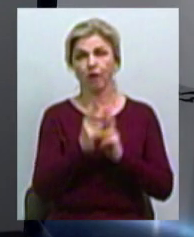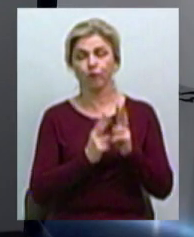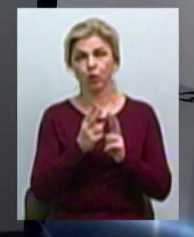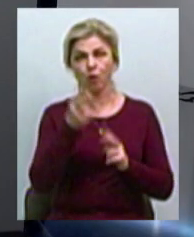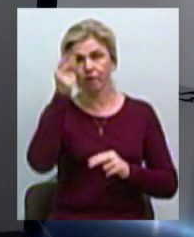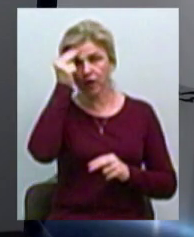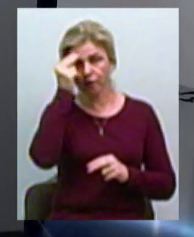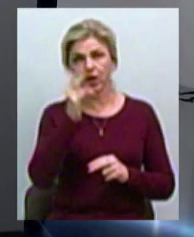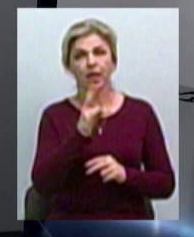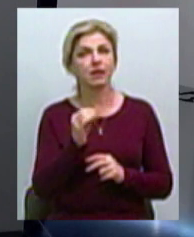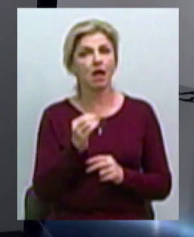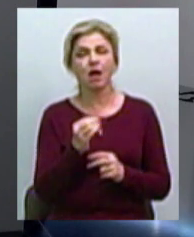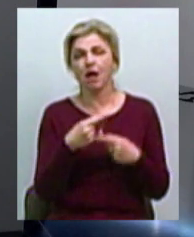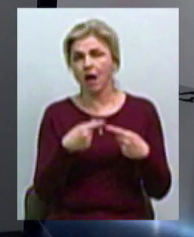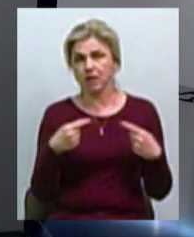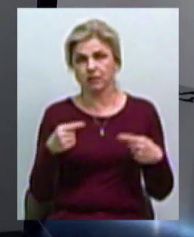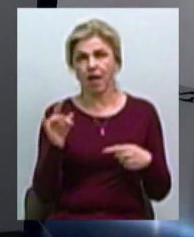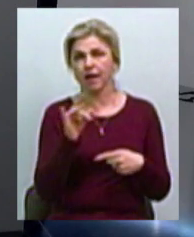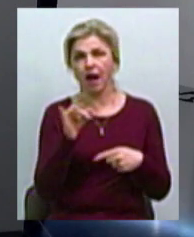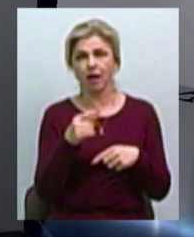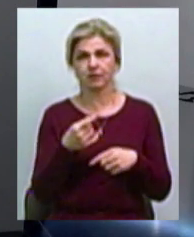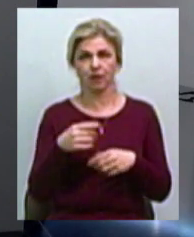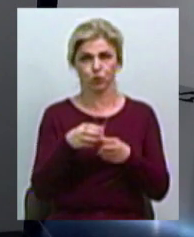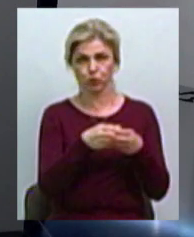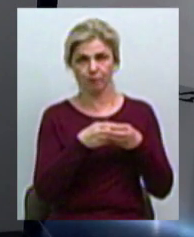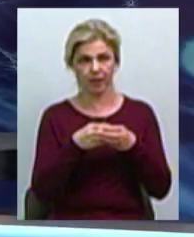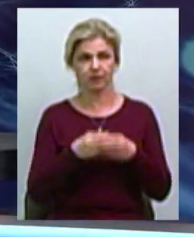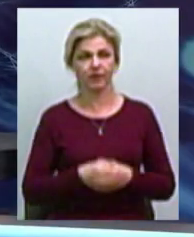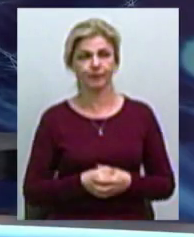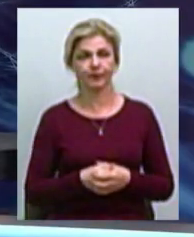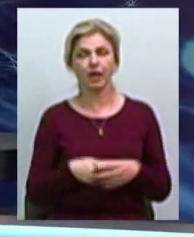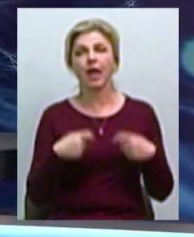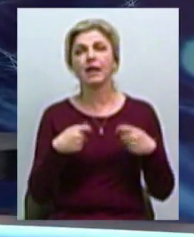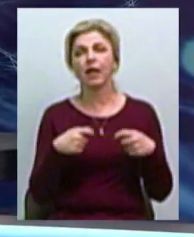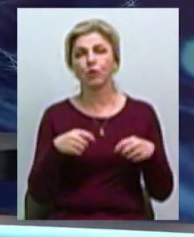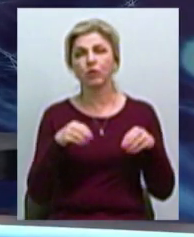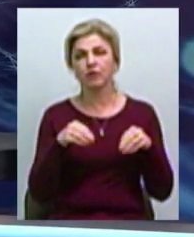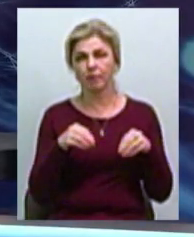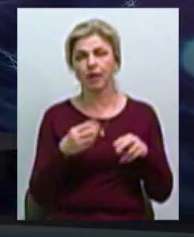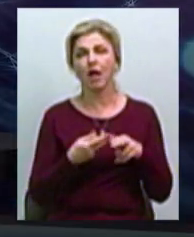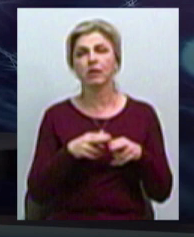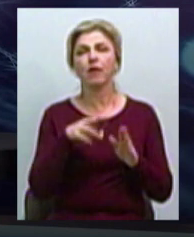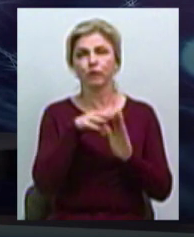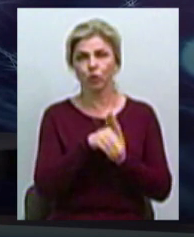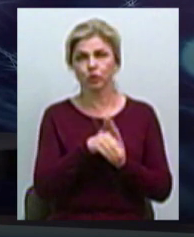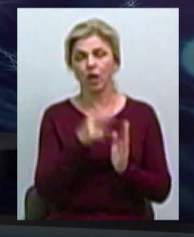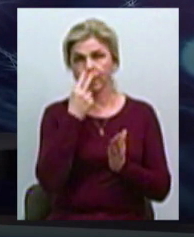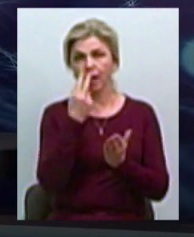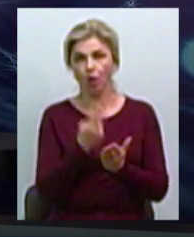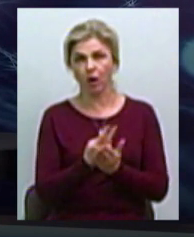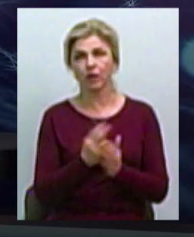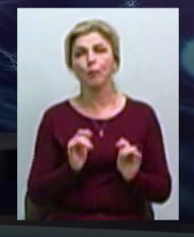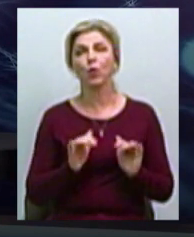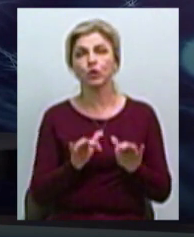враховуючи неоднозначну, скажімо так, реакцію суспільства? Ринок землі – це певний, в тому числі, індикатор процесів, які